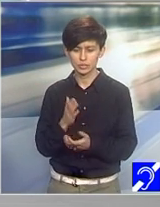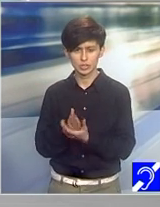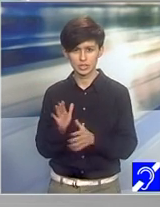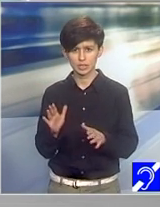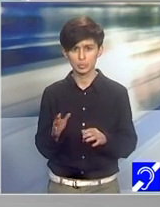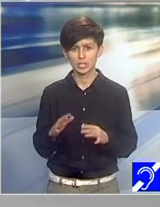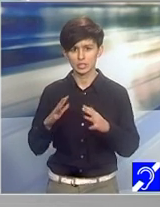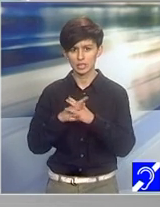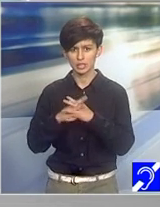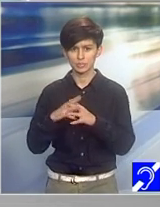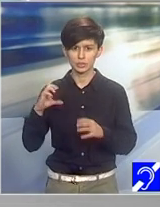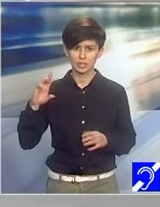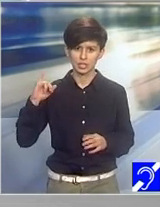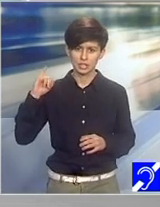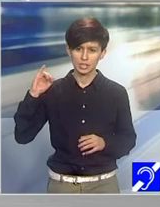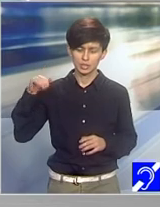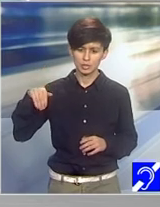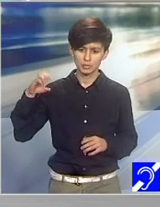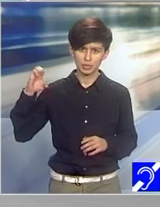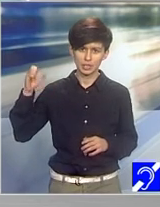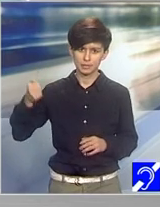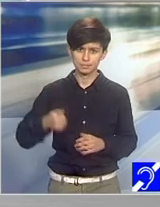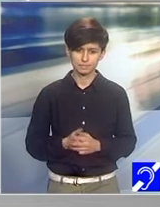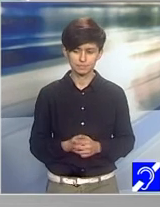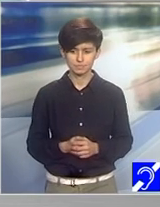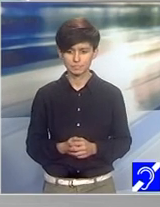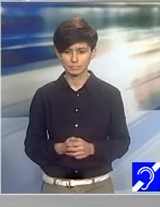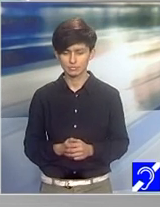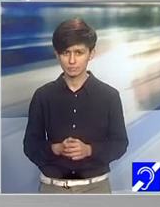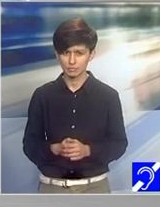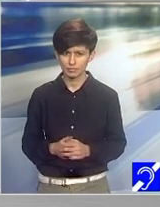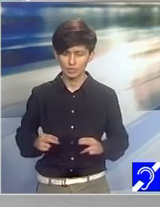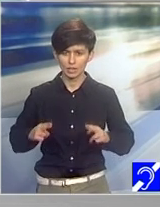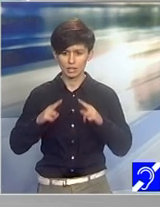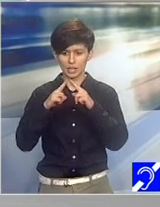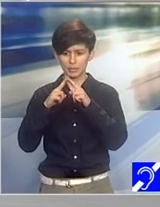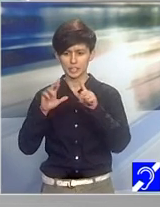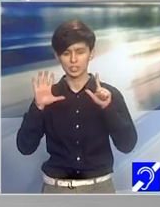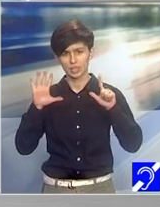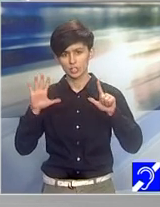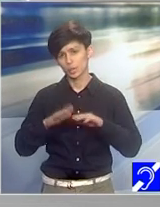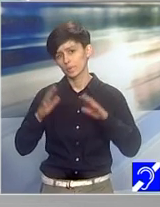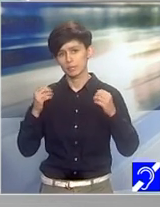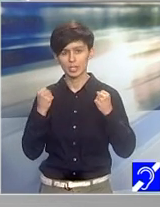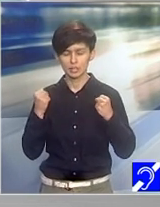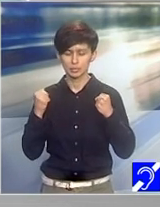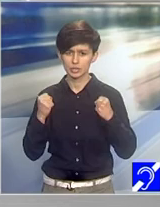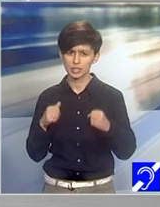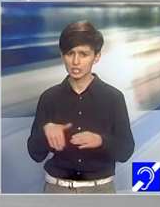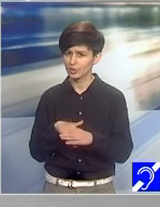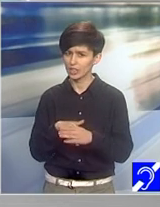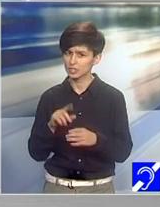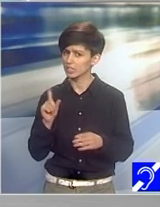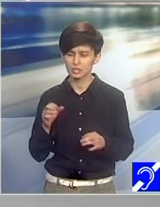la Paris, prin tratatul din 30 martie 1856, cele 7 mari puteri s-au angajat ca să nu permită nici